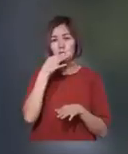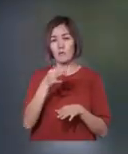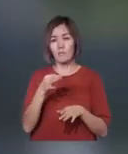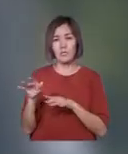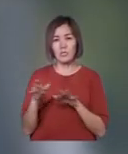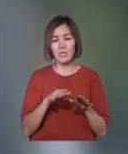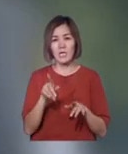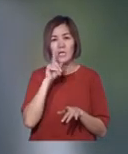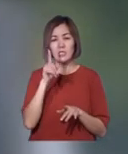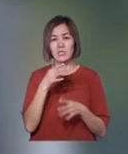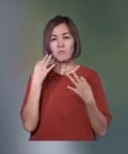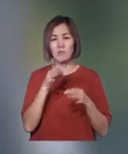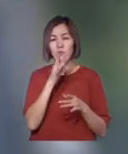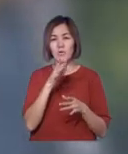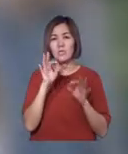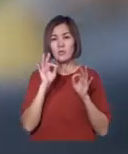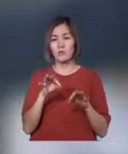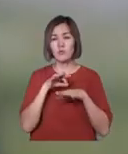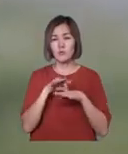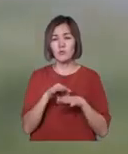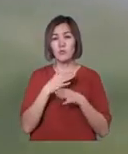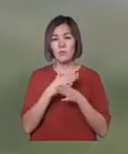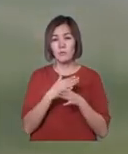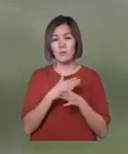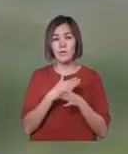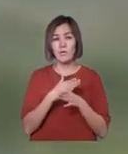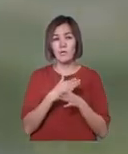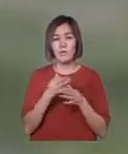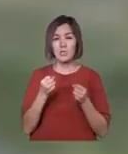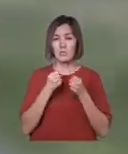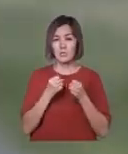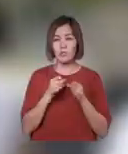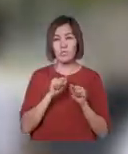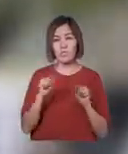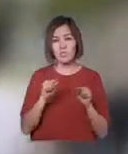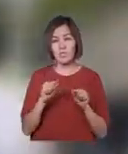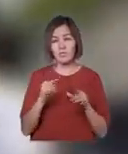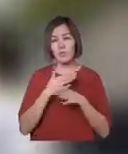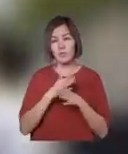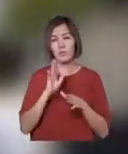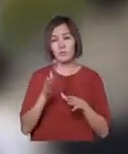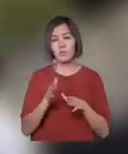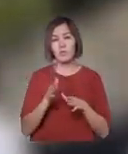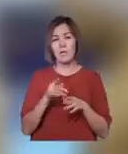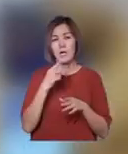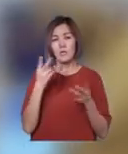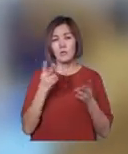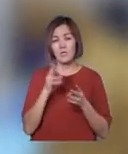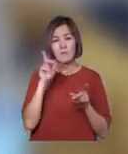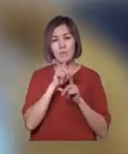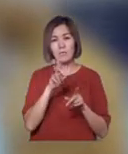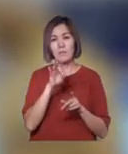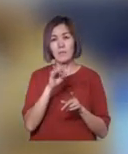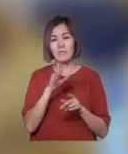жас буынның бос уақыттарын тиімді өткізуіне сеп, әрі төл спорттың кеңінен насихатталуына негіздейді. Айта кетейік, мектеп